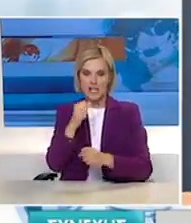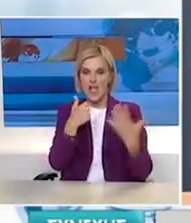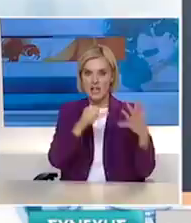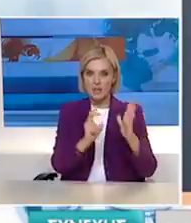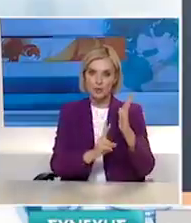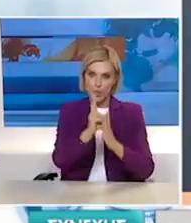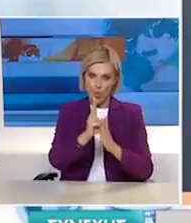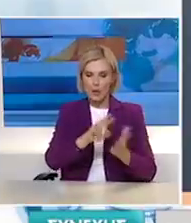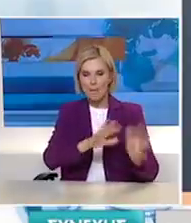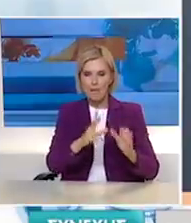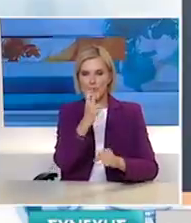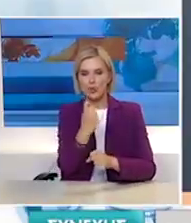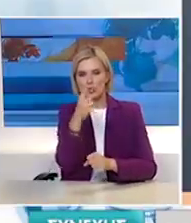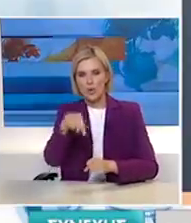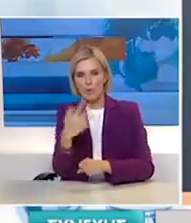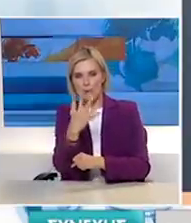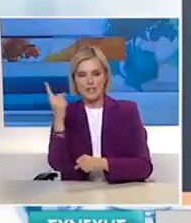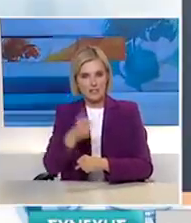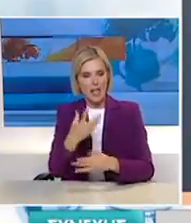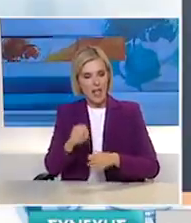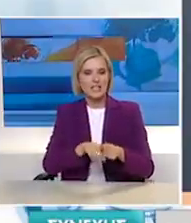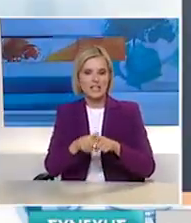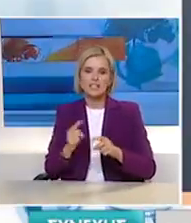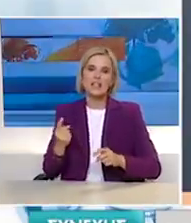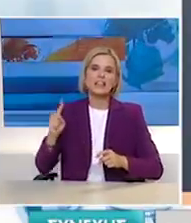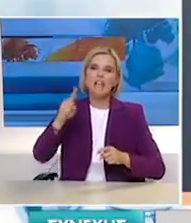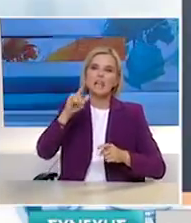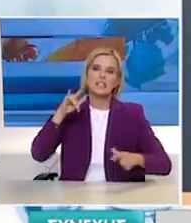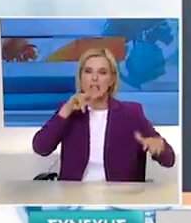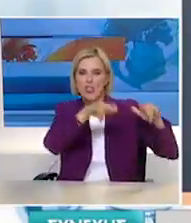612, το 21,5%, θεωρούνται σχετιζόμενα με ταξίδι από το εξωτερικό.